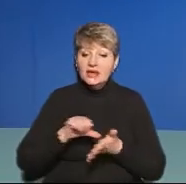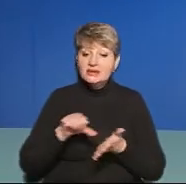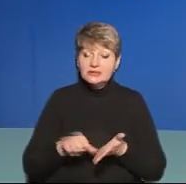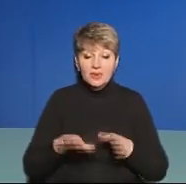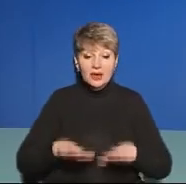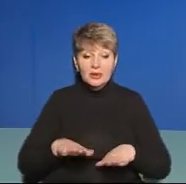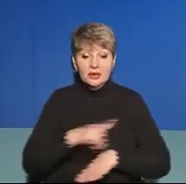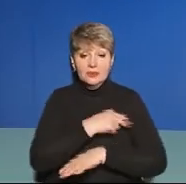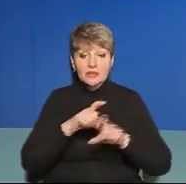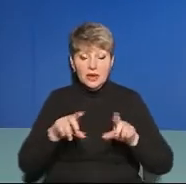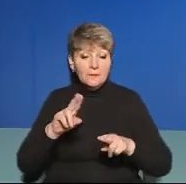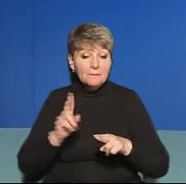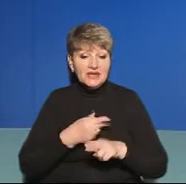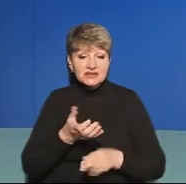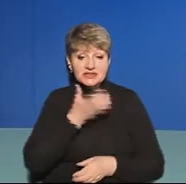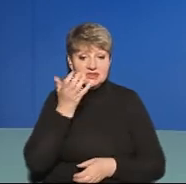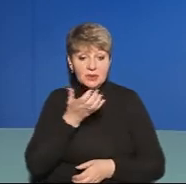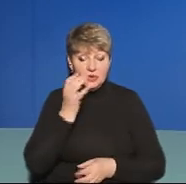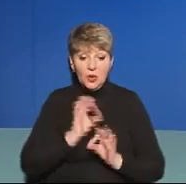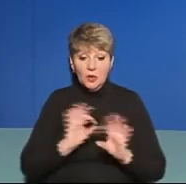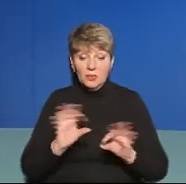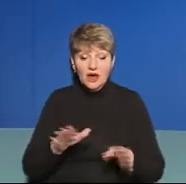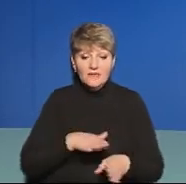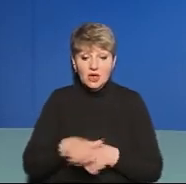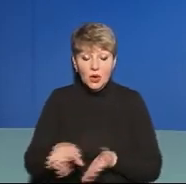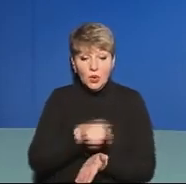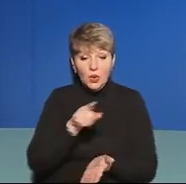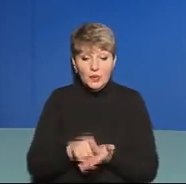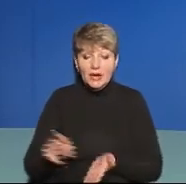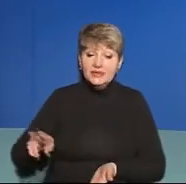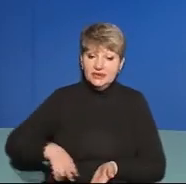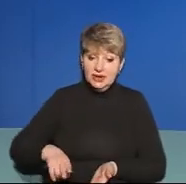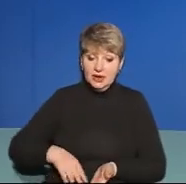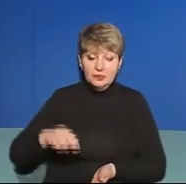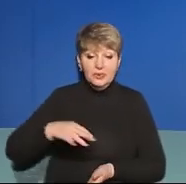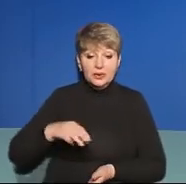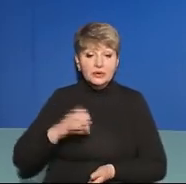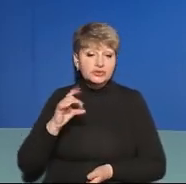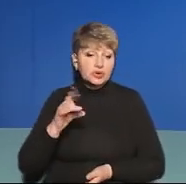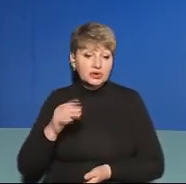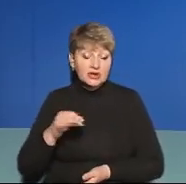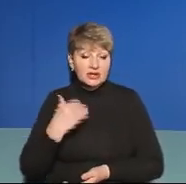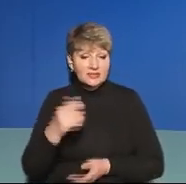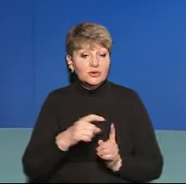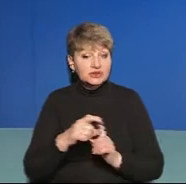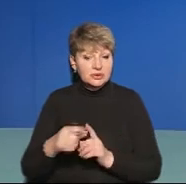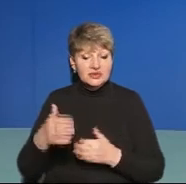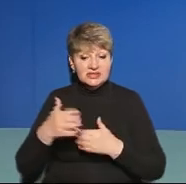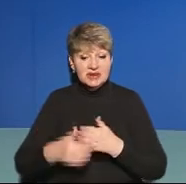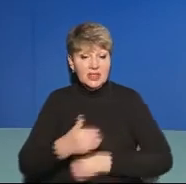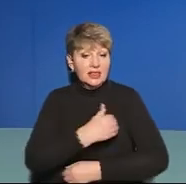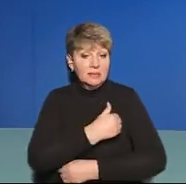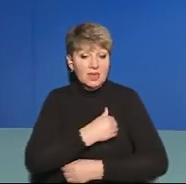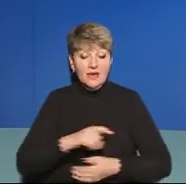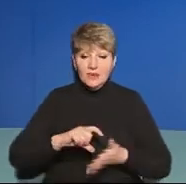Смілянська міська лікарня без тепла, розповів Суспільному виконувач обов'язків директора Микола Стогній. З його слів, середня